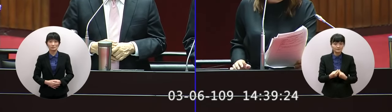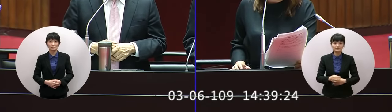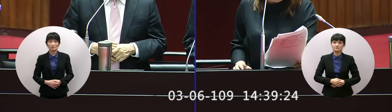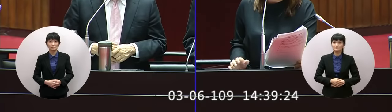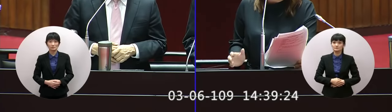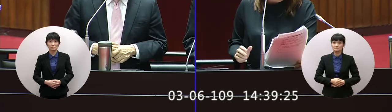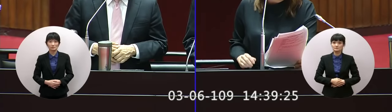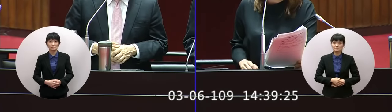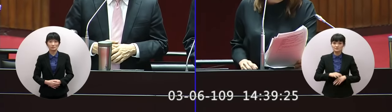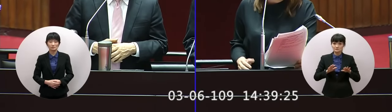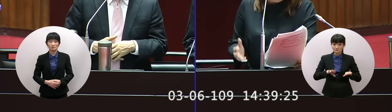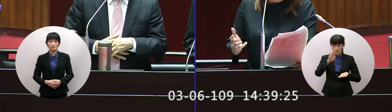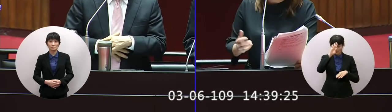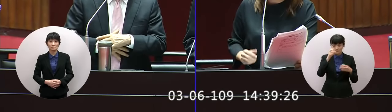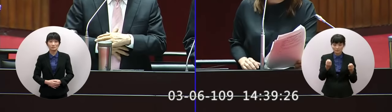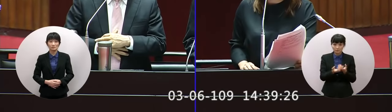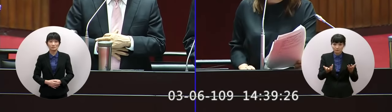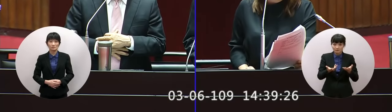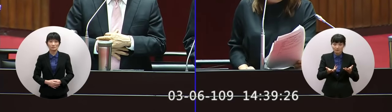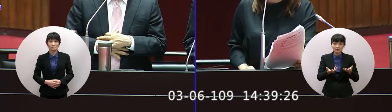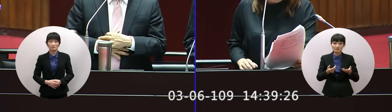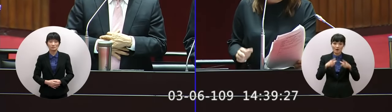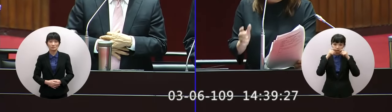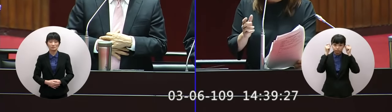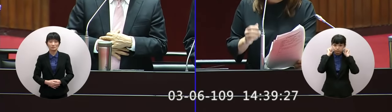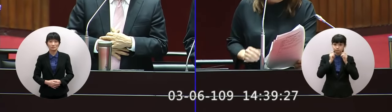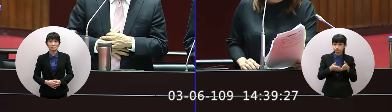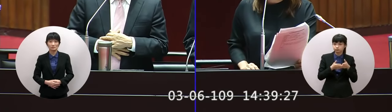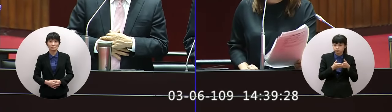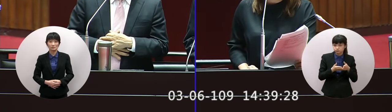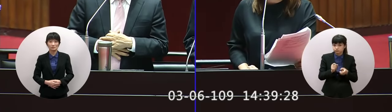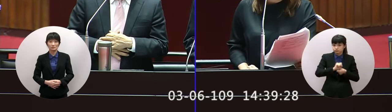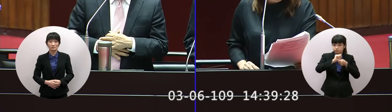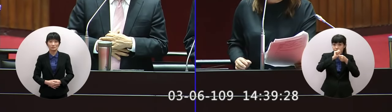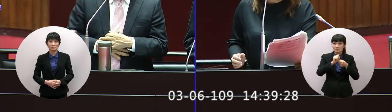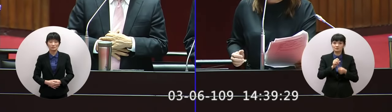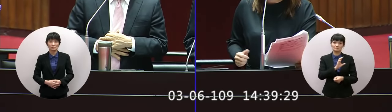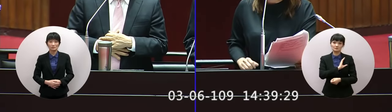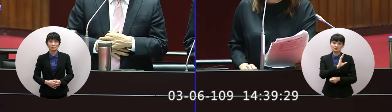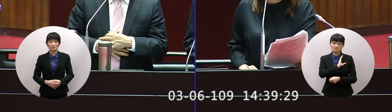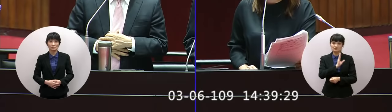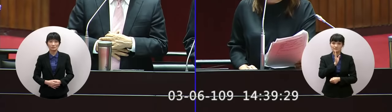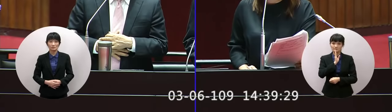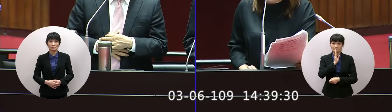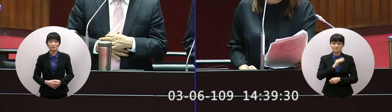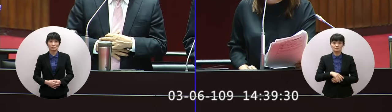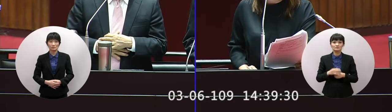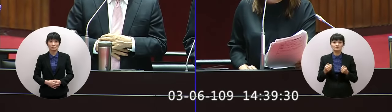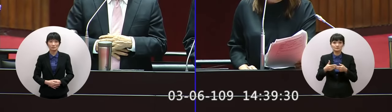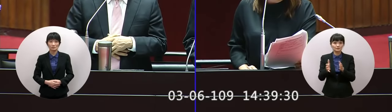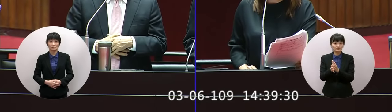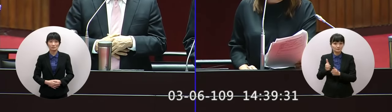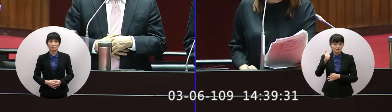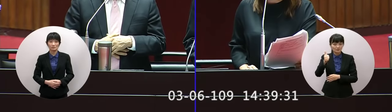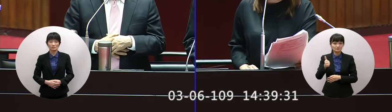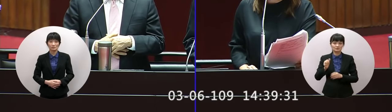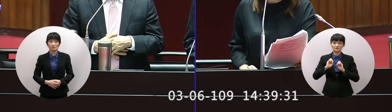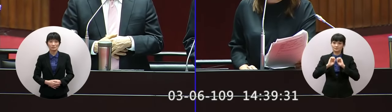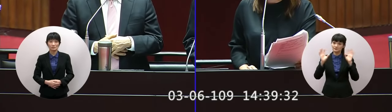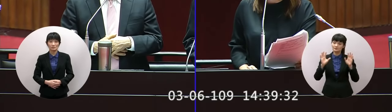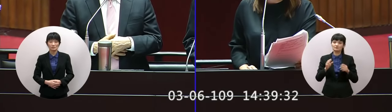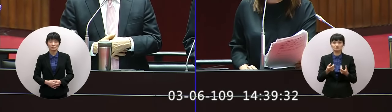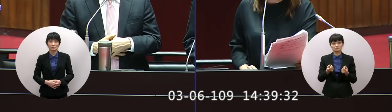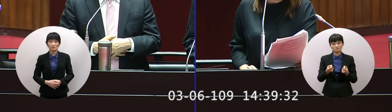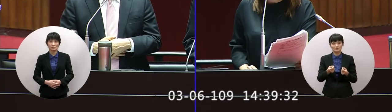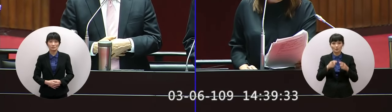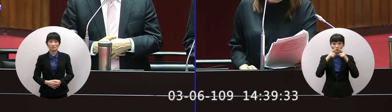口罩瞬间变成防疫第一线，这是我们部长说的嘛，他非常的抢手，也是我们第一线